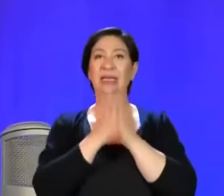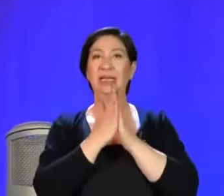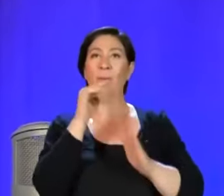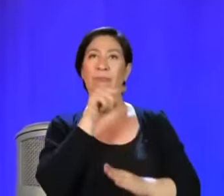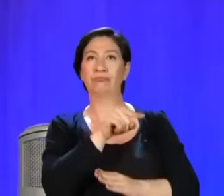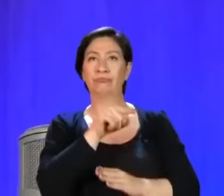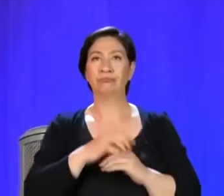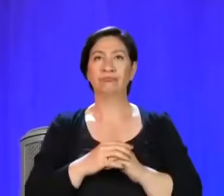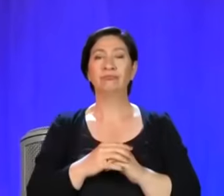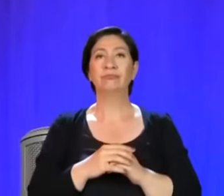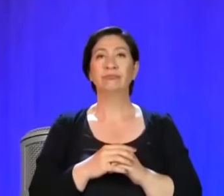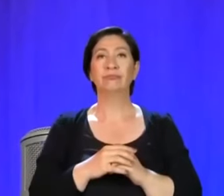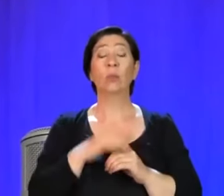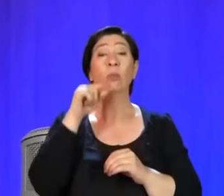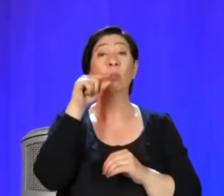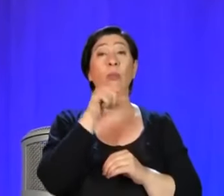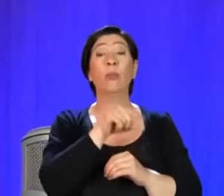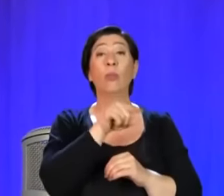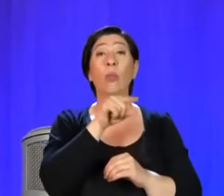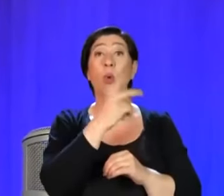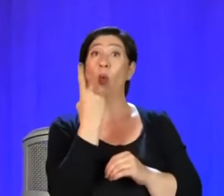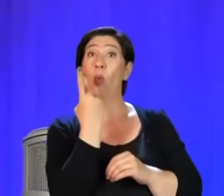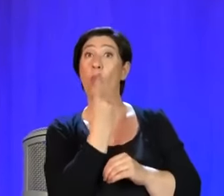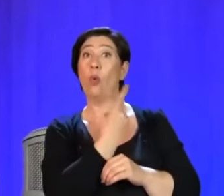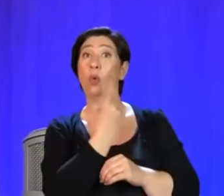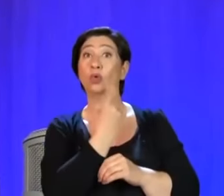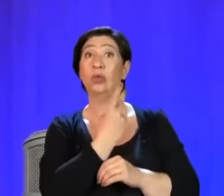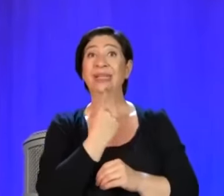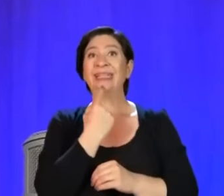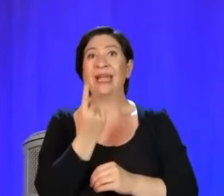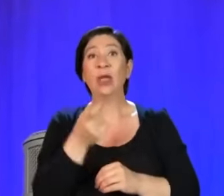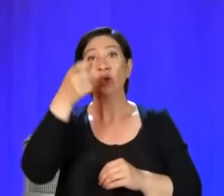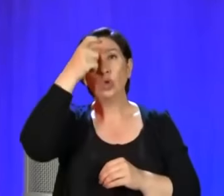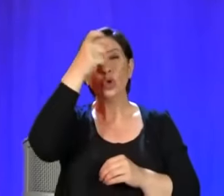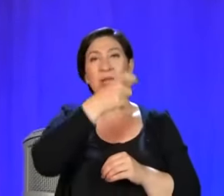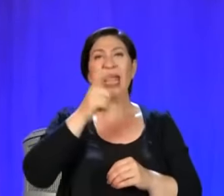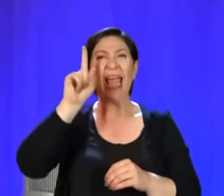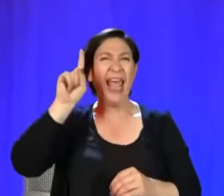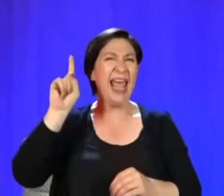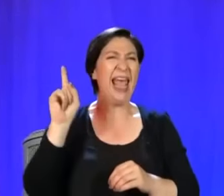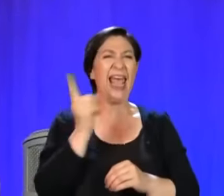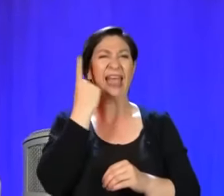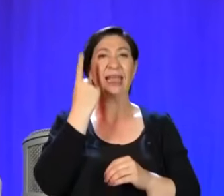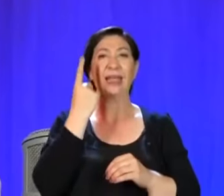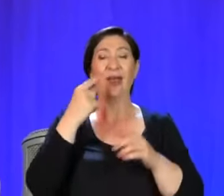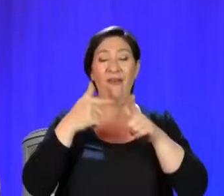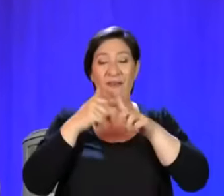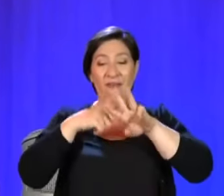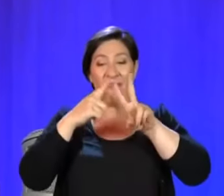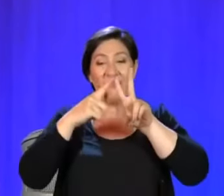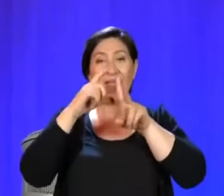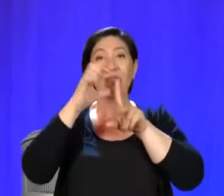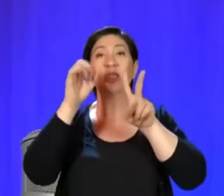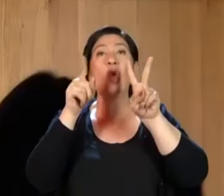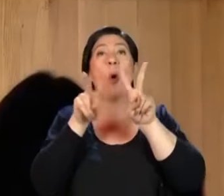Eee romanı bu onun deyimiyle Türkiye'nin ilk romanı